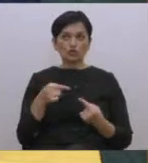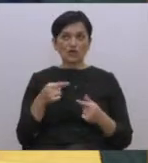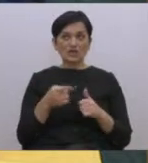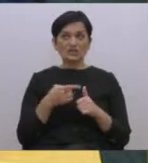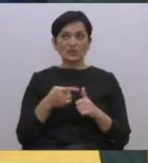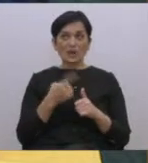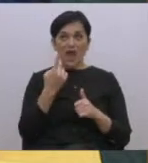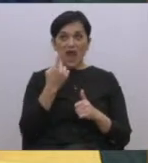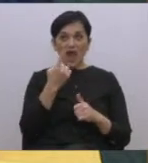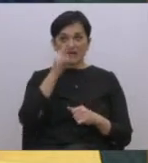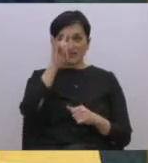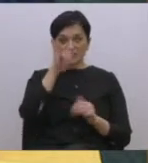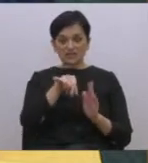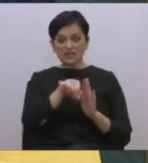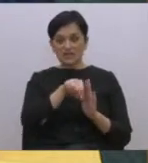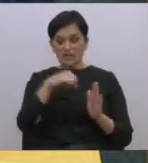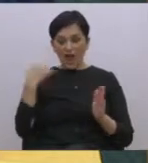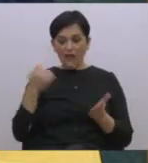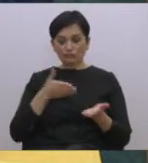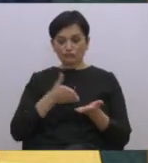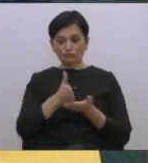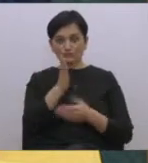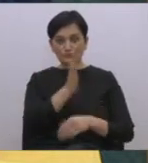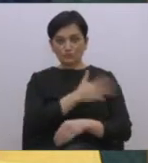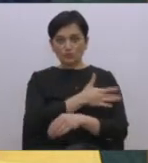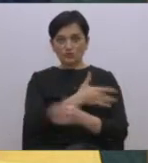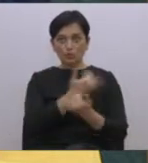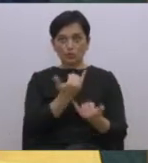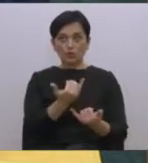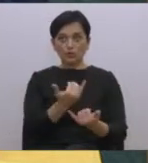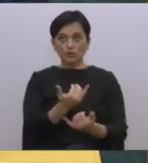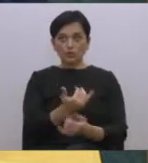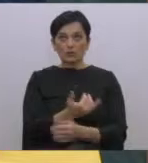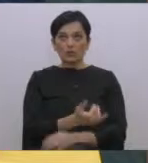ერთი ფანჯრის პრინციპით განხორციელდეს მომსახურება.